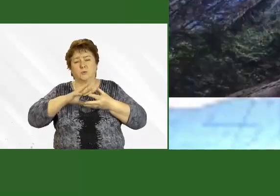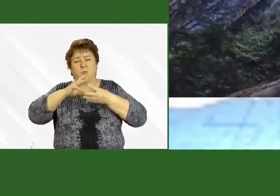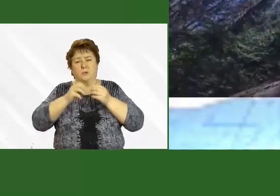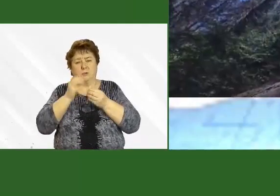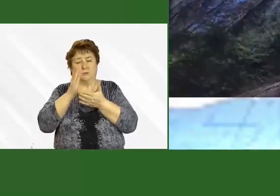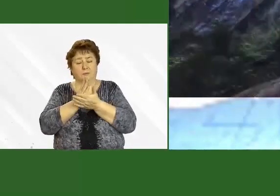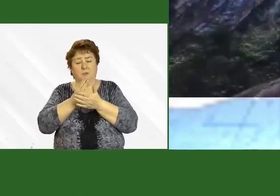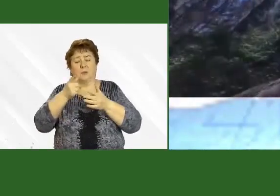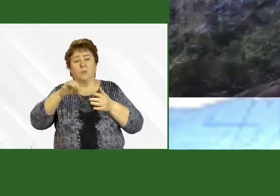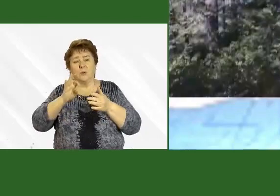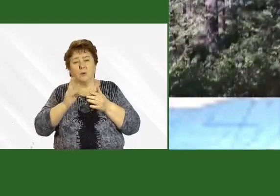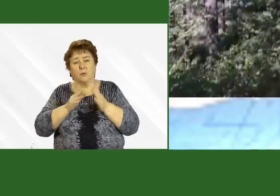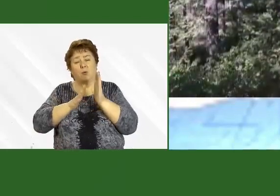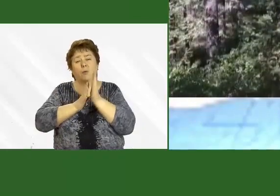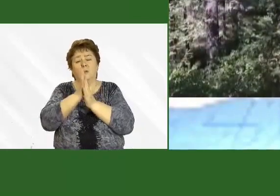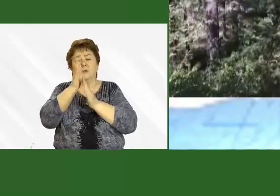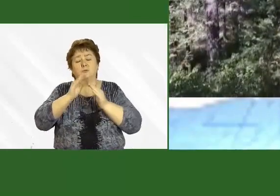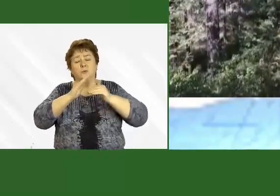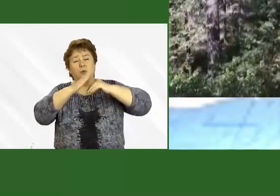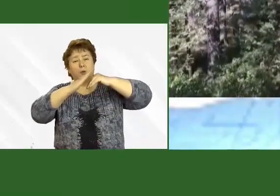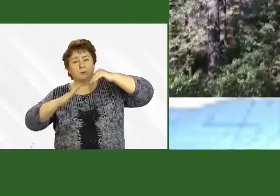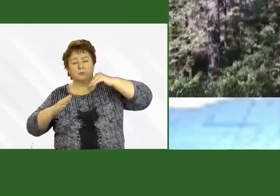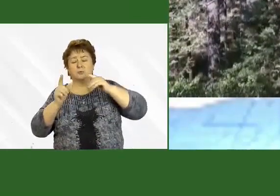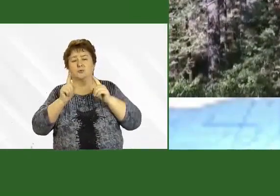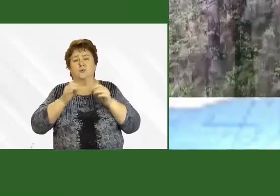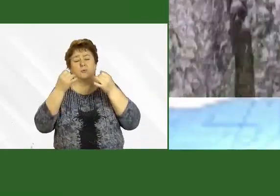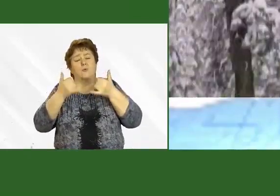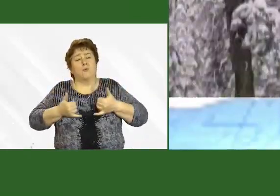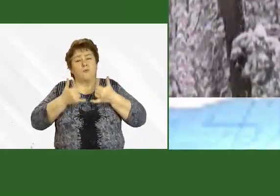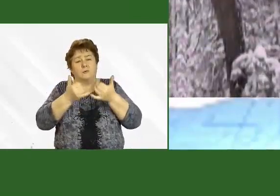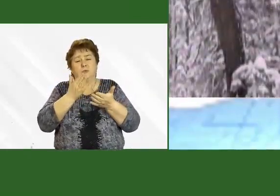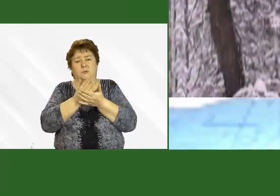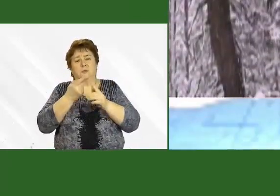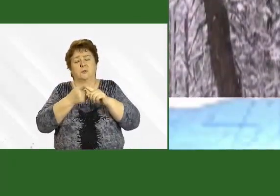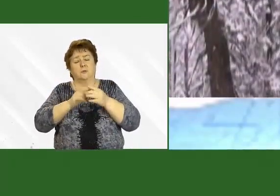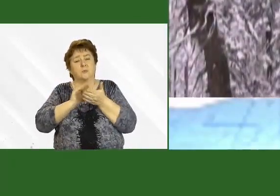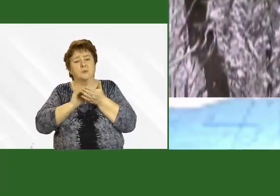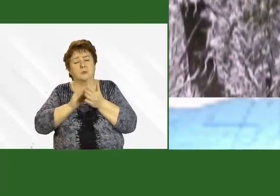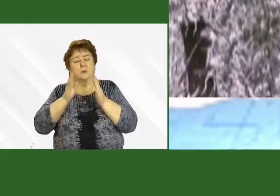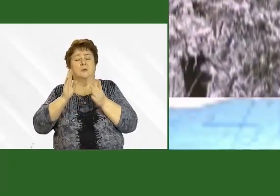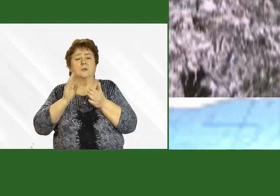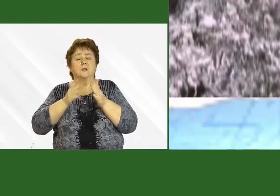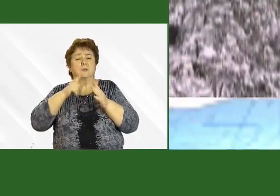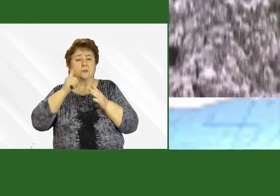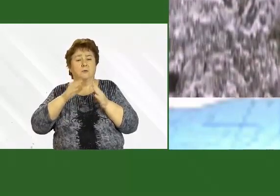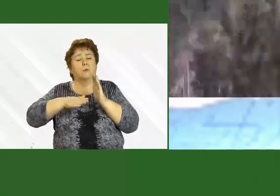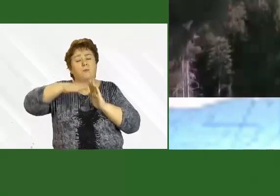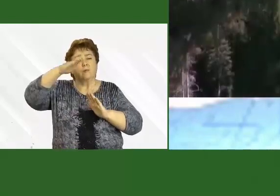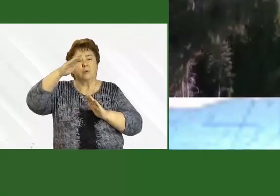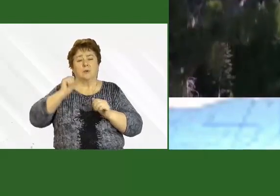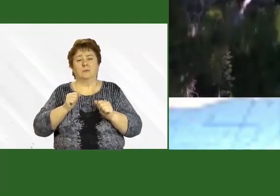а вот hyperion растет на склоне что вызывает еще большее уважение к этому вечно зеленому великому